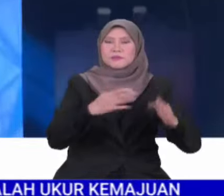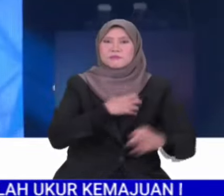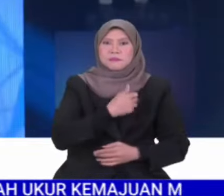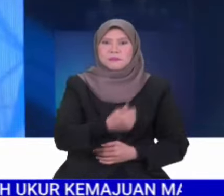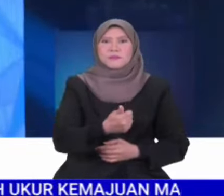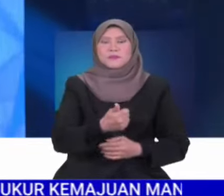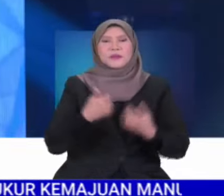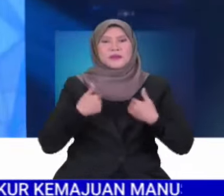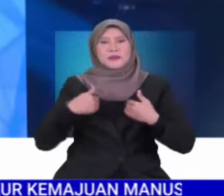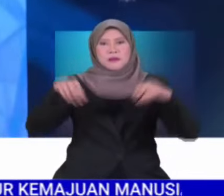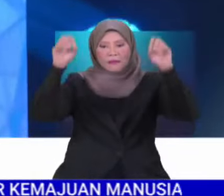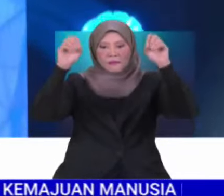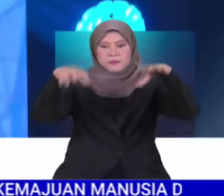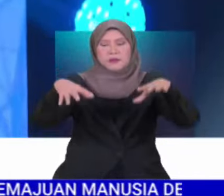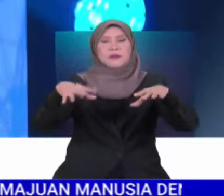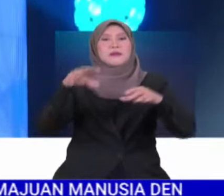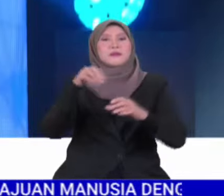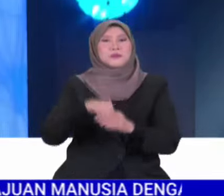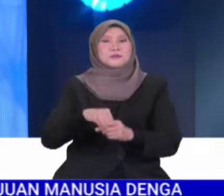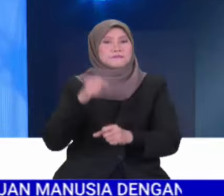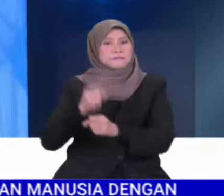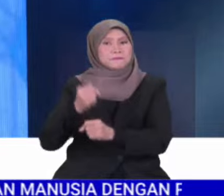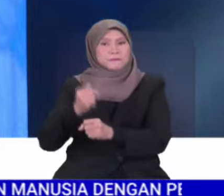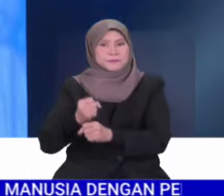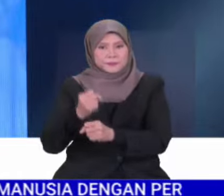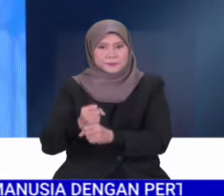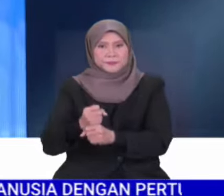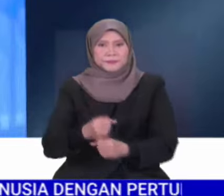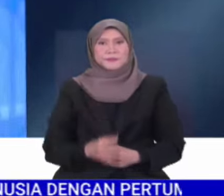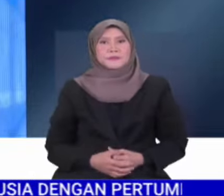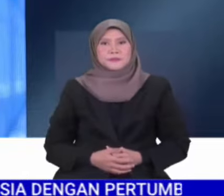ihsan, ada rahmah dalam menjalankan tugas mereka.